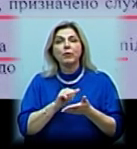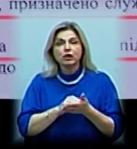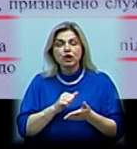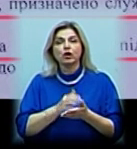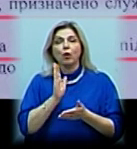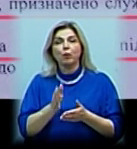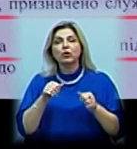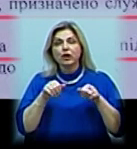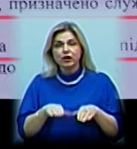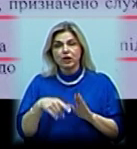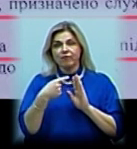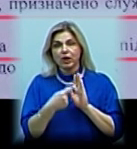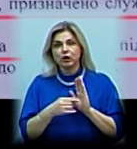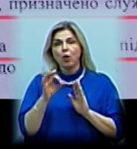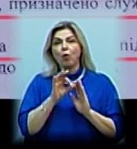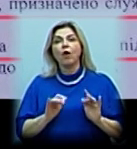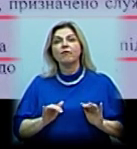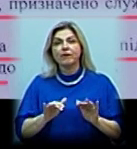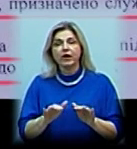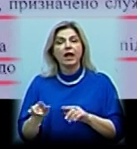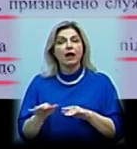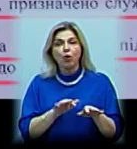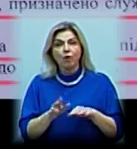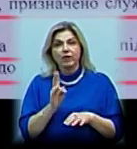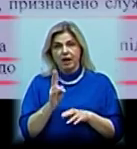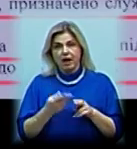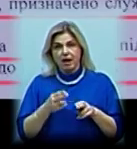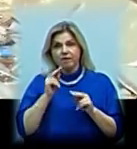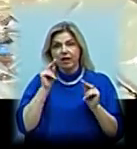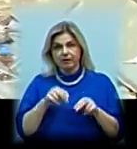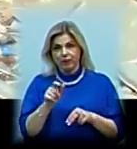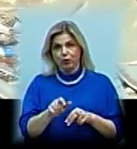вирішено питання щодо вжиття заходів реагування до винних осіб.